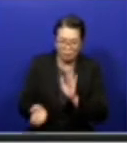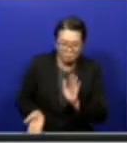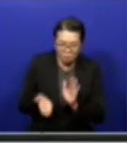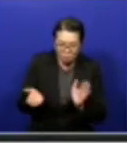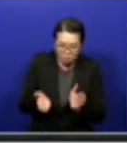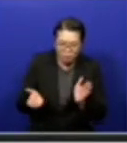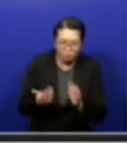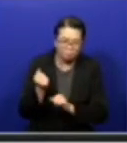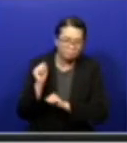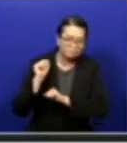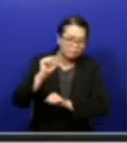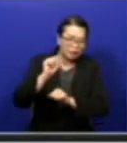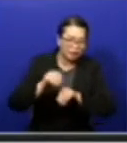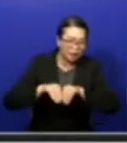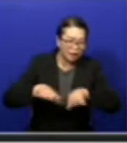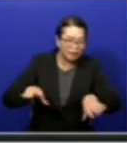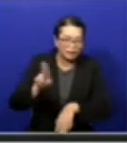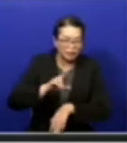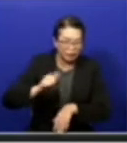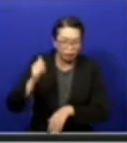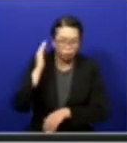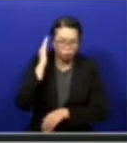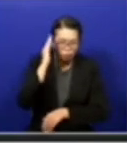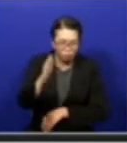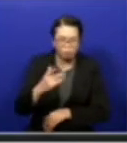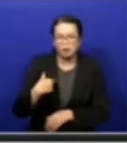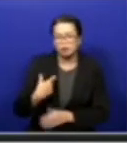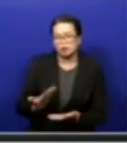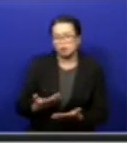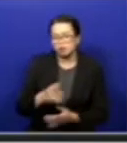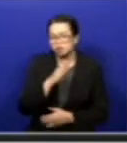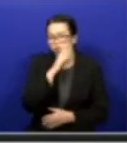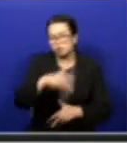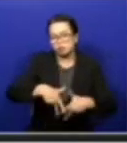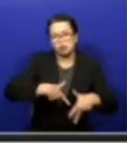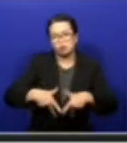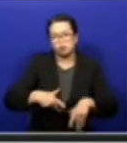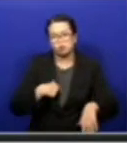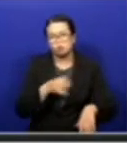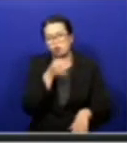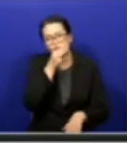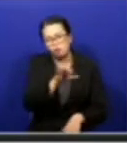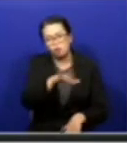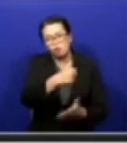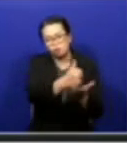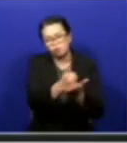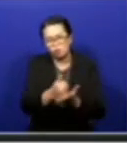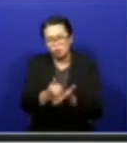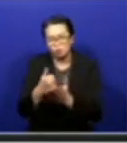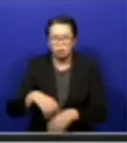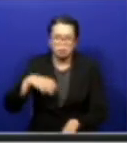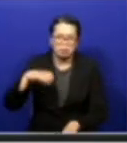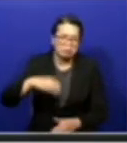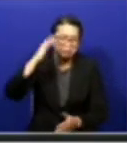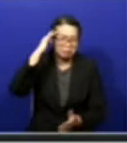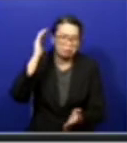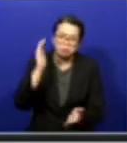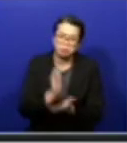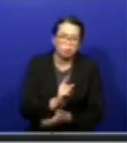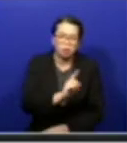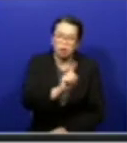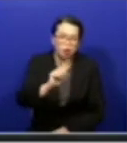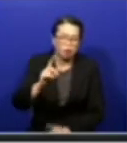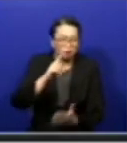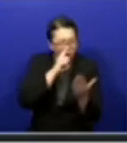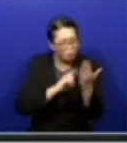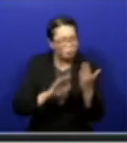ประชาชนสามารถไปร้องทุกข์กล่าวโทษที่ไหนก็ได้สถานีตำรวจที่ไหนก็ได้ไ